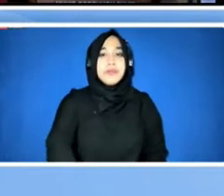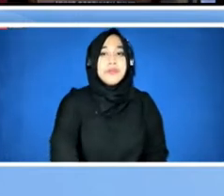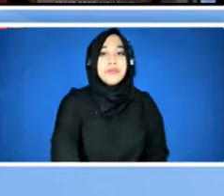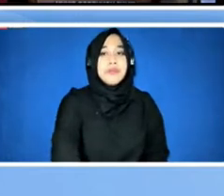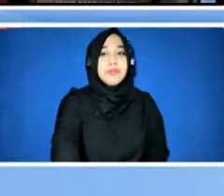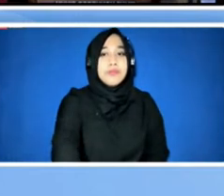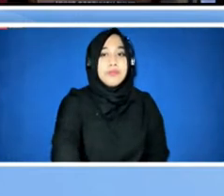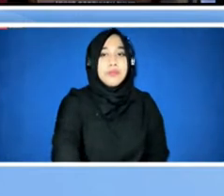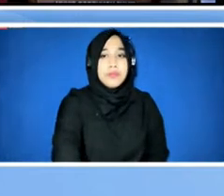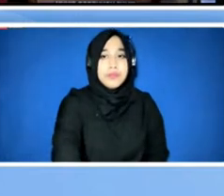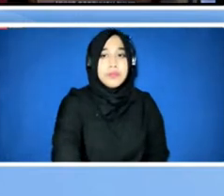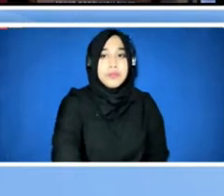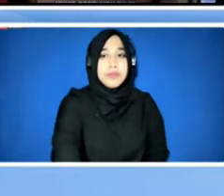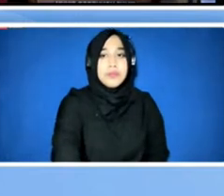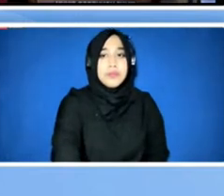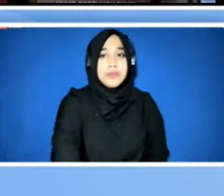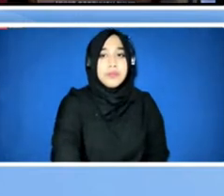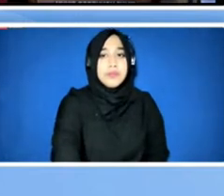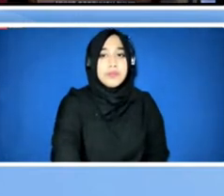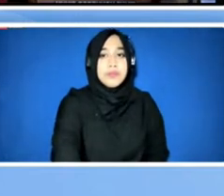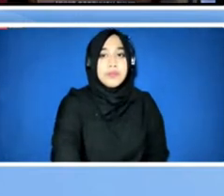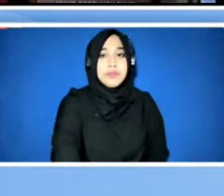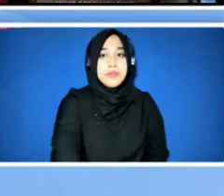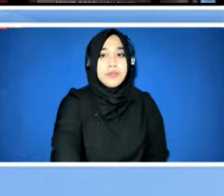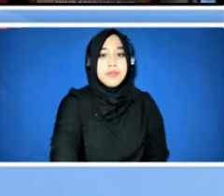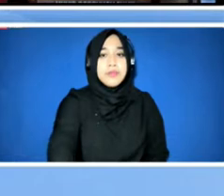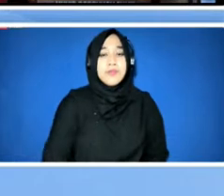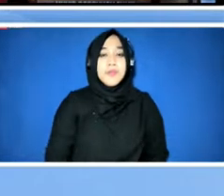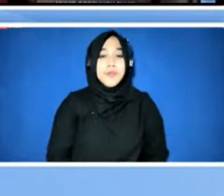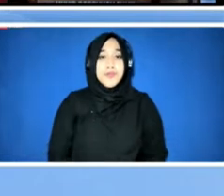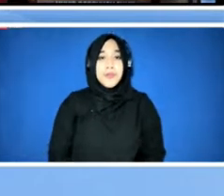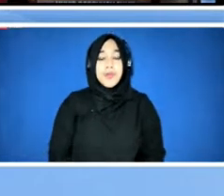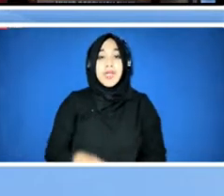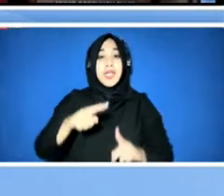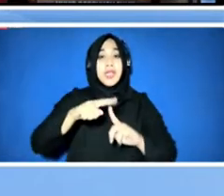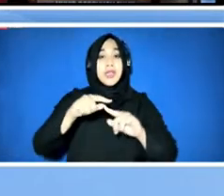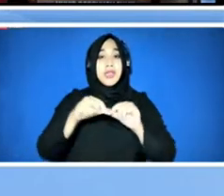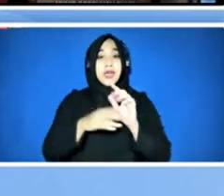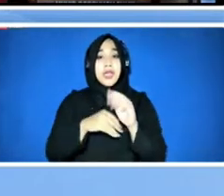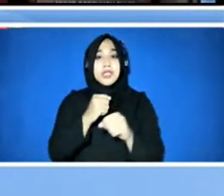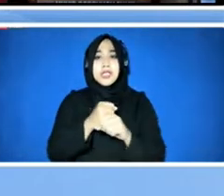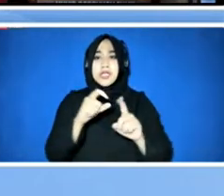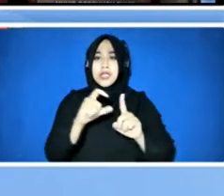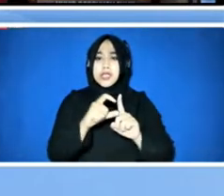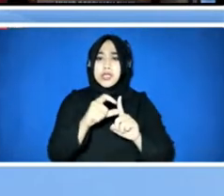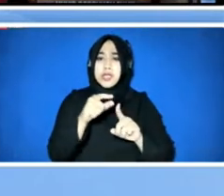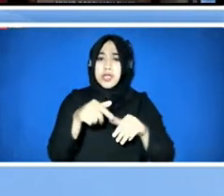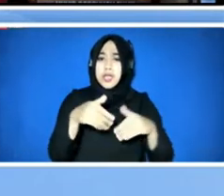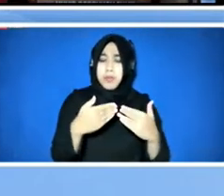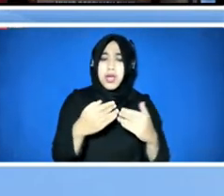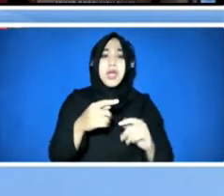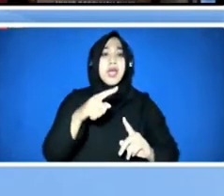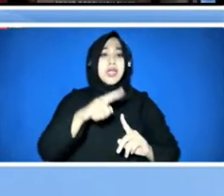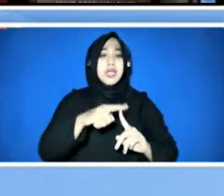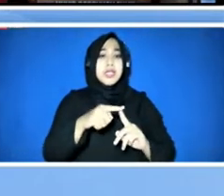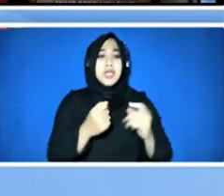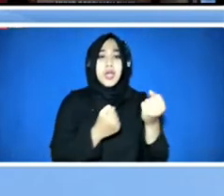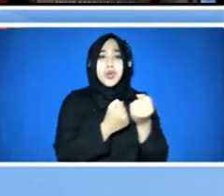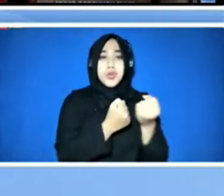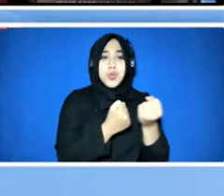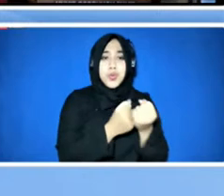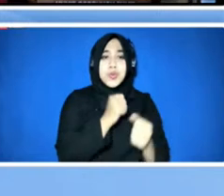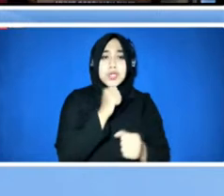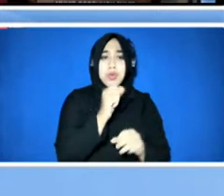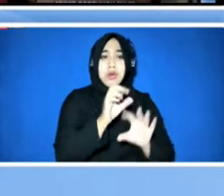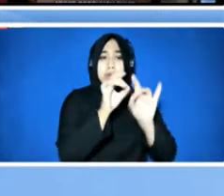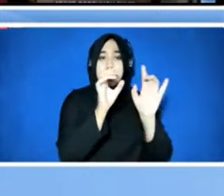Lanjut aja, lanjut. Oke. Okay. Nah, tracer digital ini adalah tracer yang disupport dari